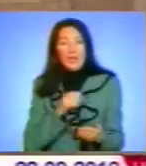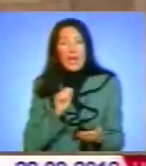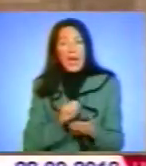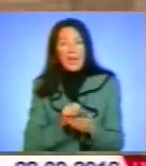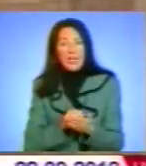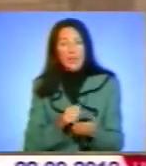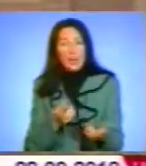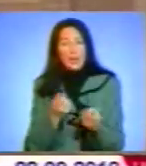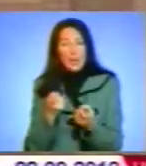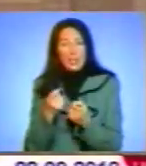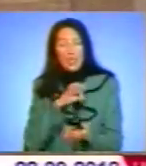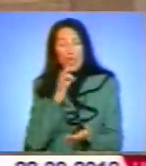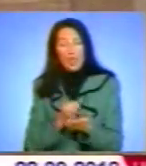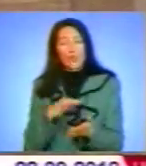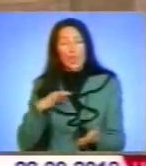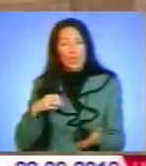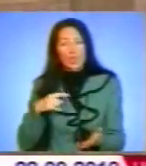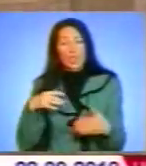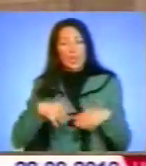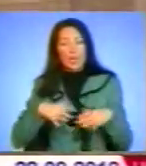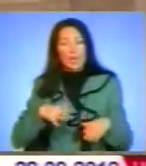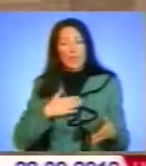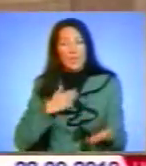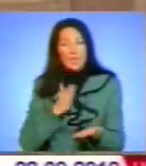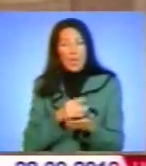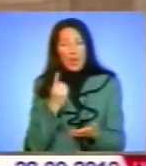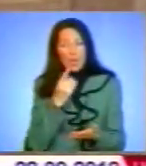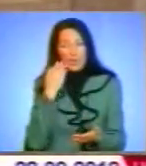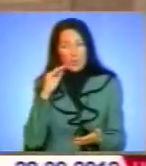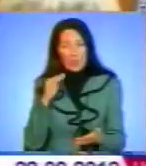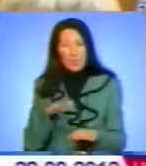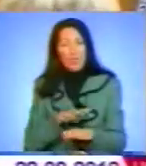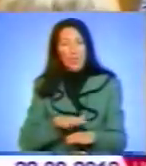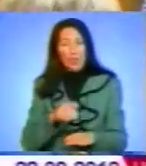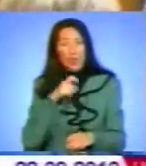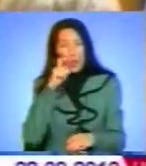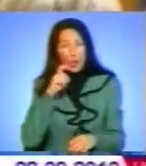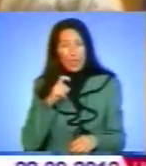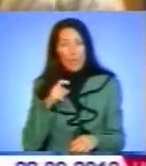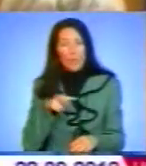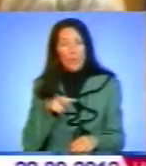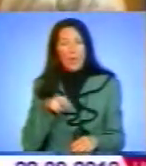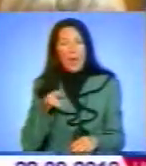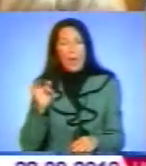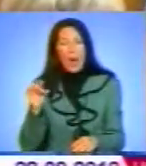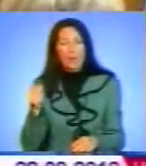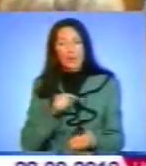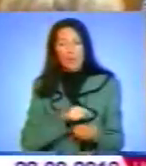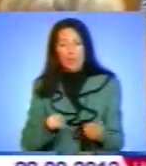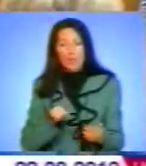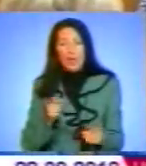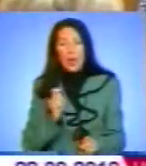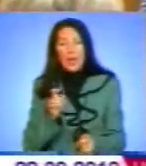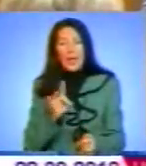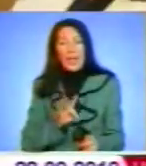досвід одеситів, кримчан, і він у нас є один з найкращих на території України. Людмила Павлова зазначає, що регіональні